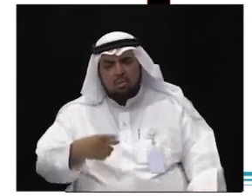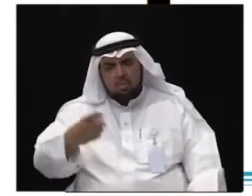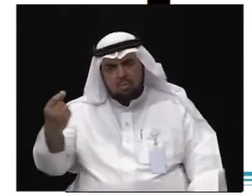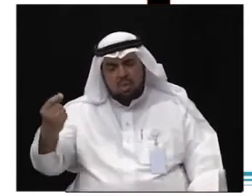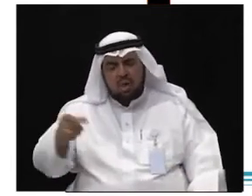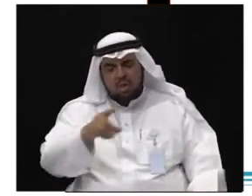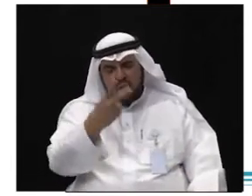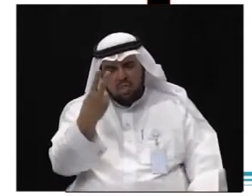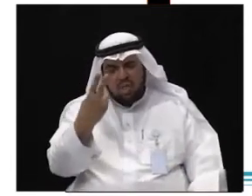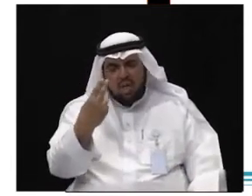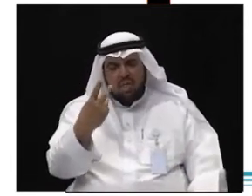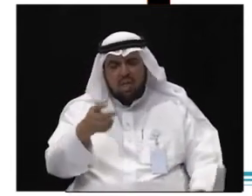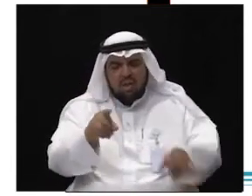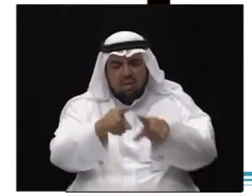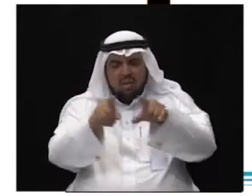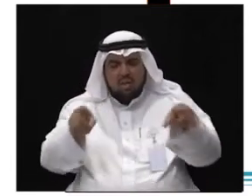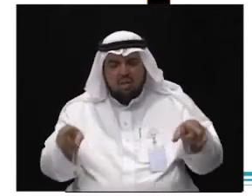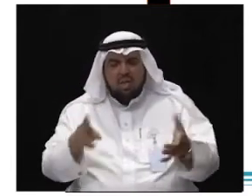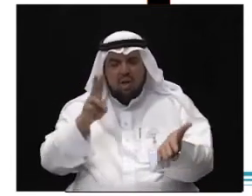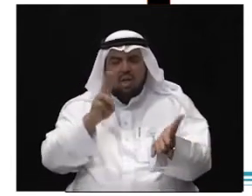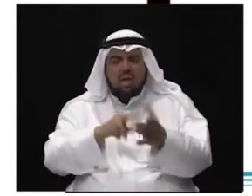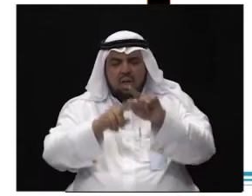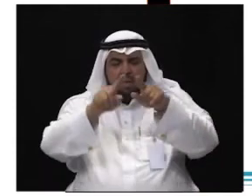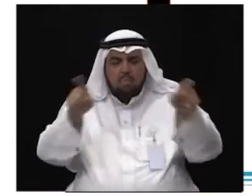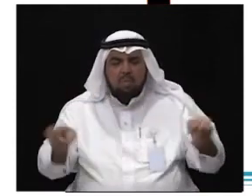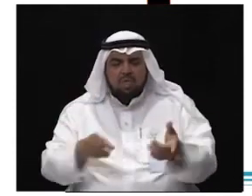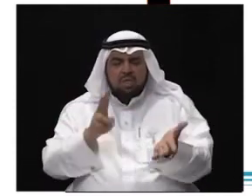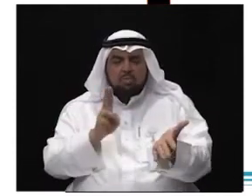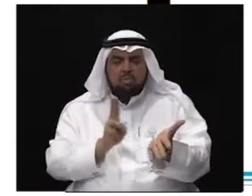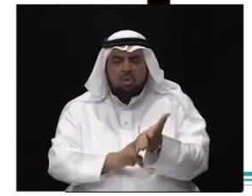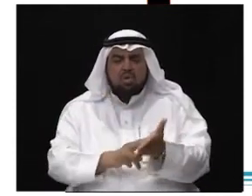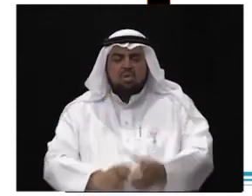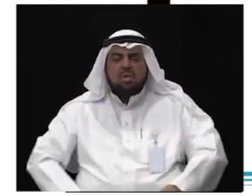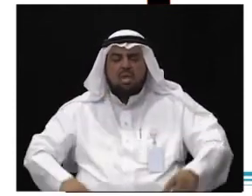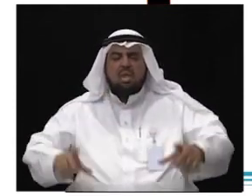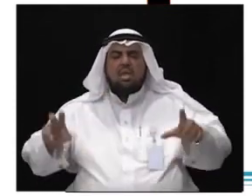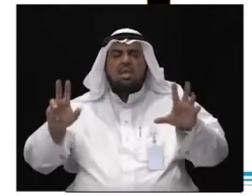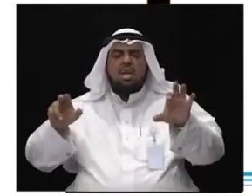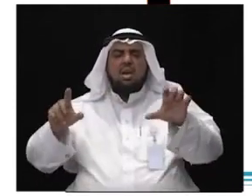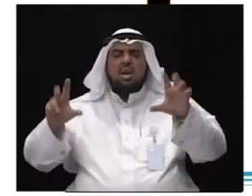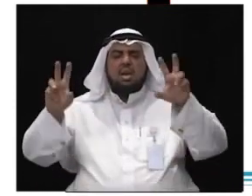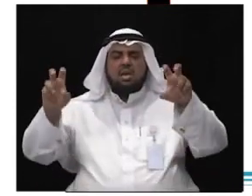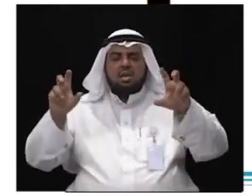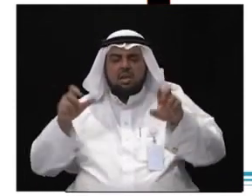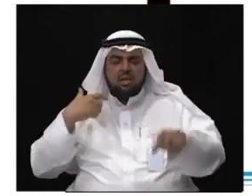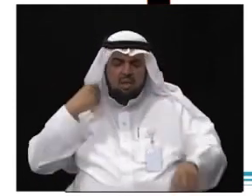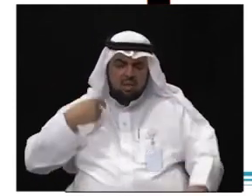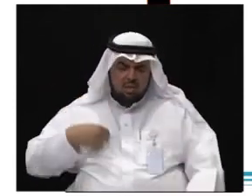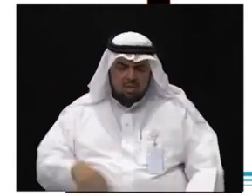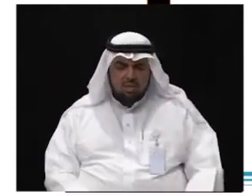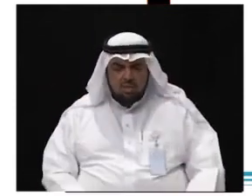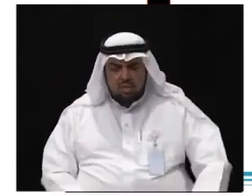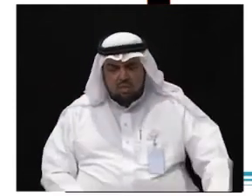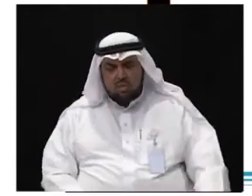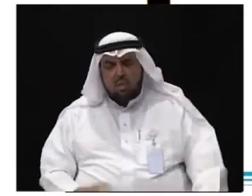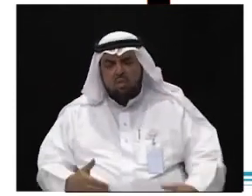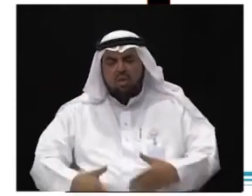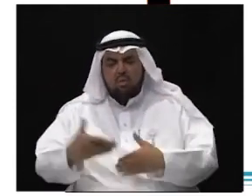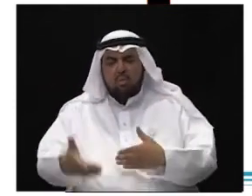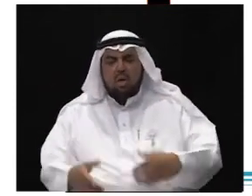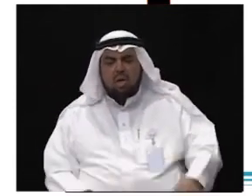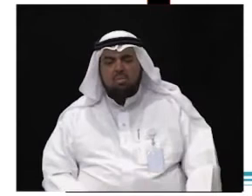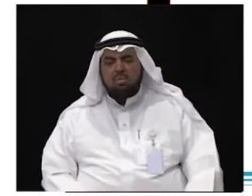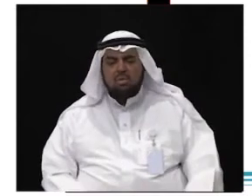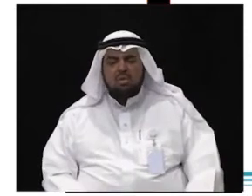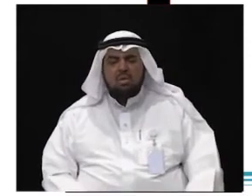أحسنتم، إن الإجابة الصحيحة هي السطر الثاني. علق عبد العزيز قائلا: وفي المقابل يوجد